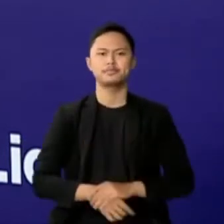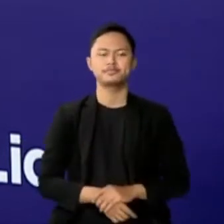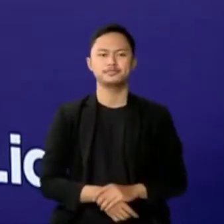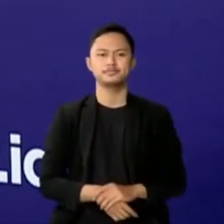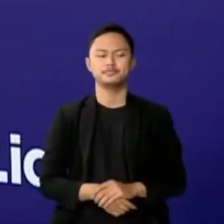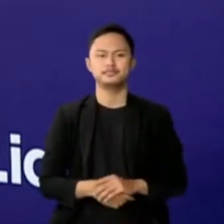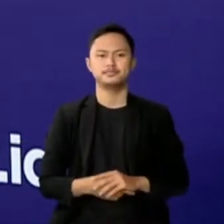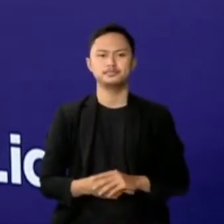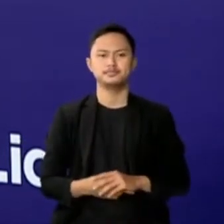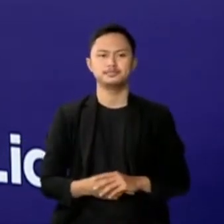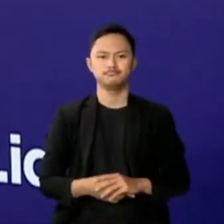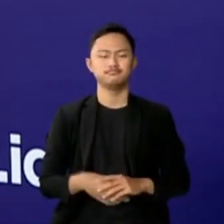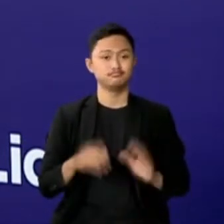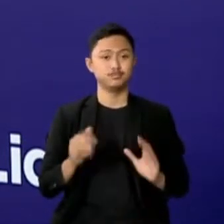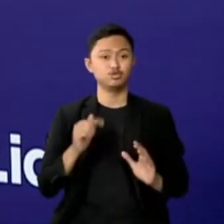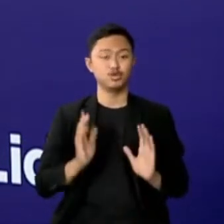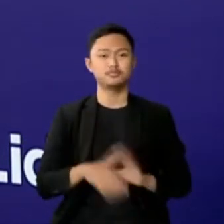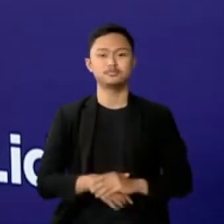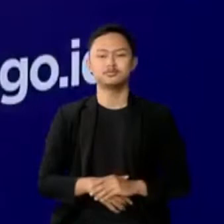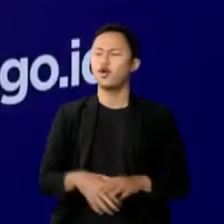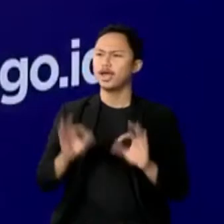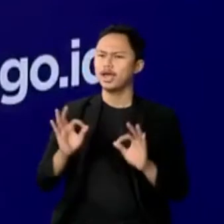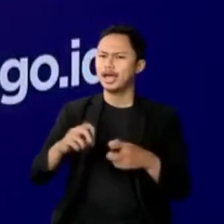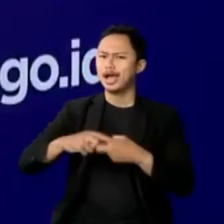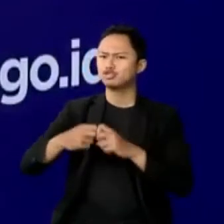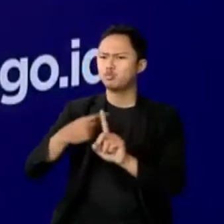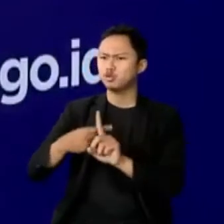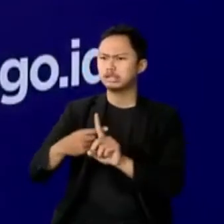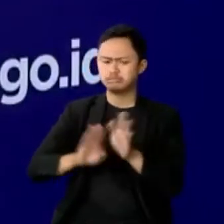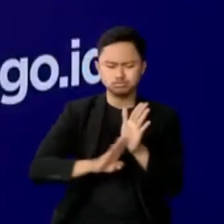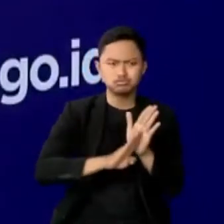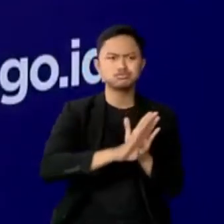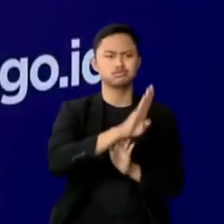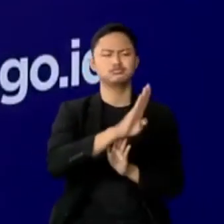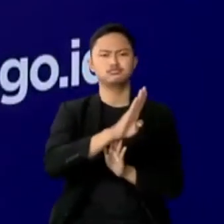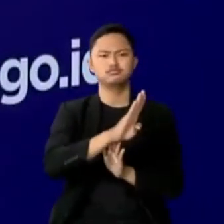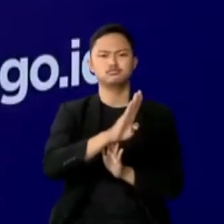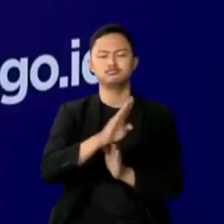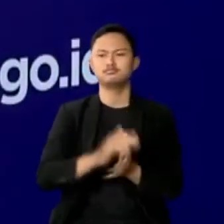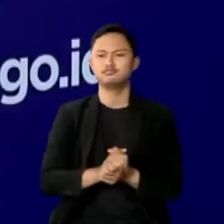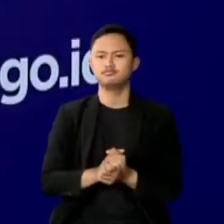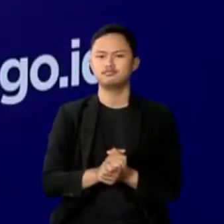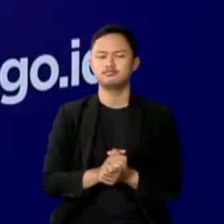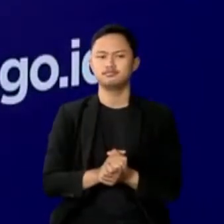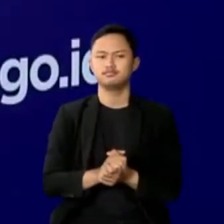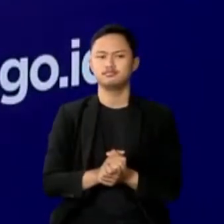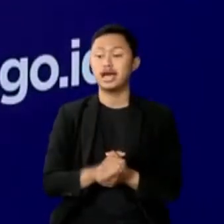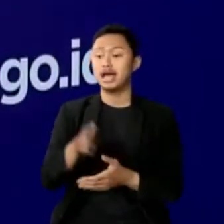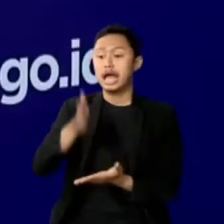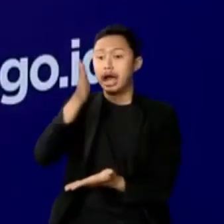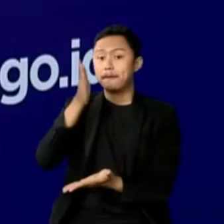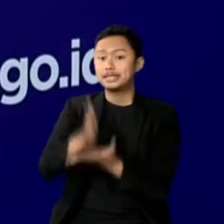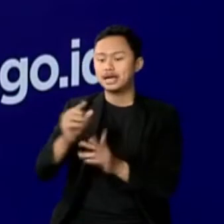kurang lebih itu beberapa yang kita lakukan naik tanah dengan kasus positif yang masih terus meningkat Bagaimana dengan kebijakan yang akan diberlakukan